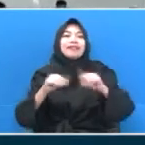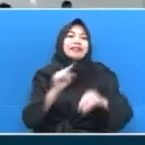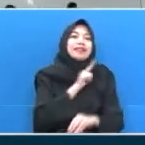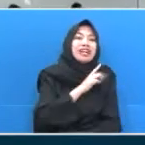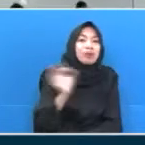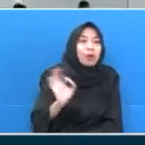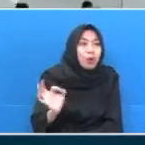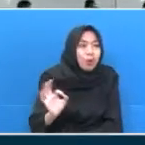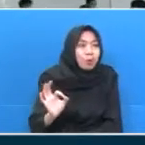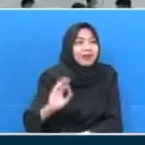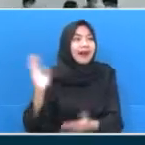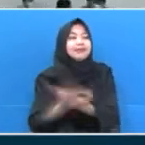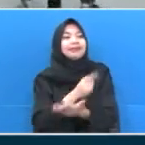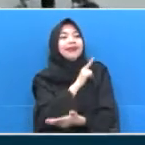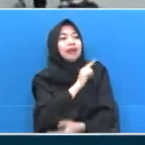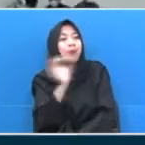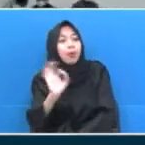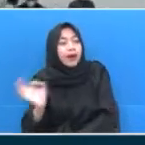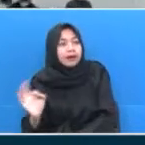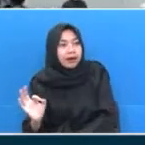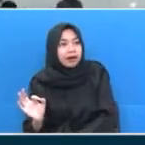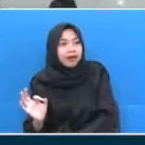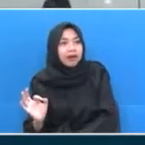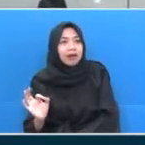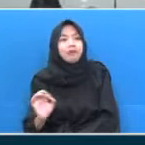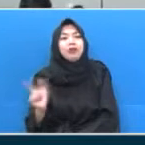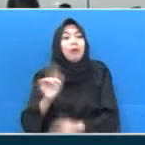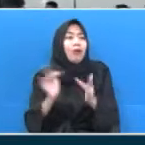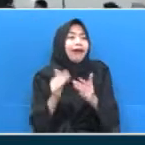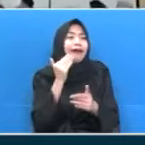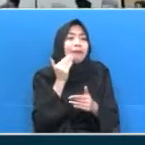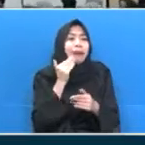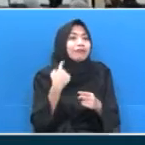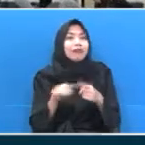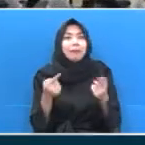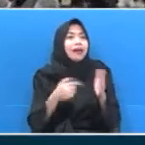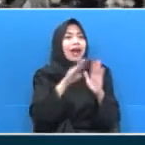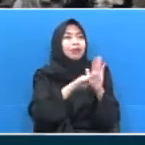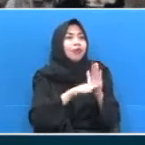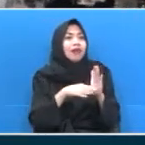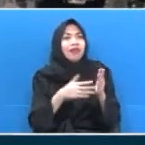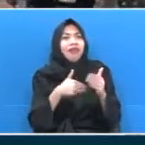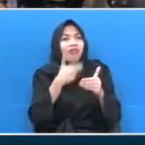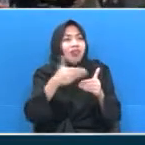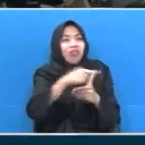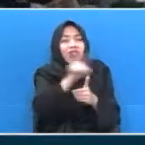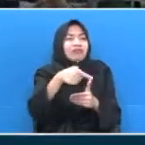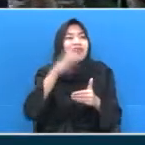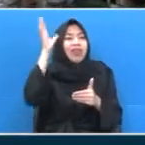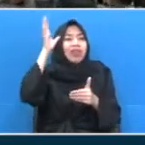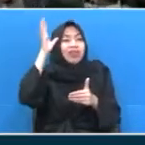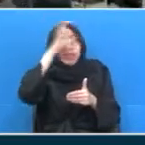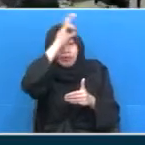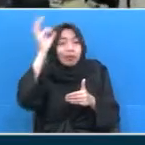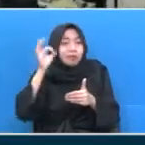cukup dan sebagainya karena saking mudahnya tentu ini kan juga harus regulasi pun barangkali mungkin perlu ditinjau kembalikan